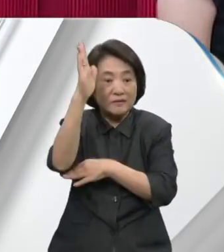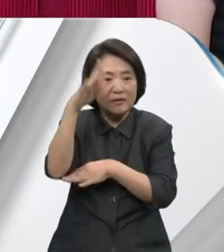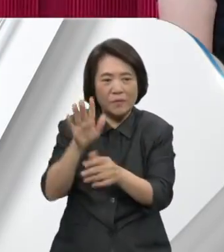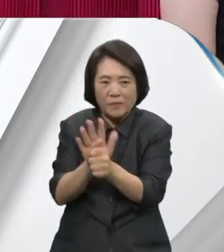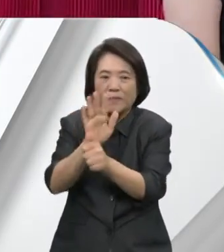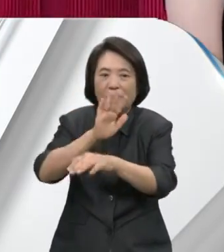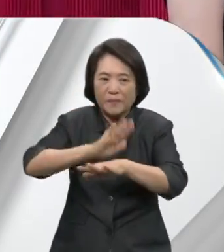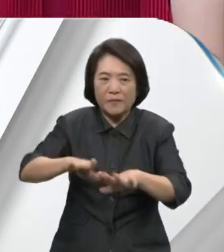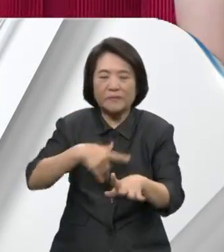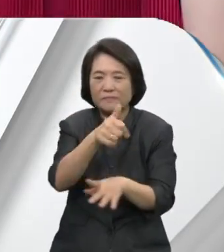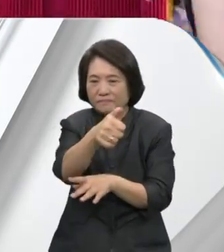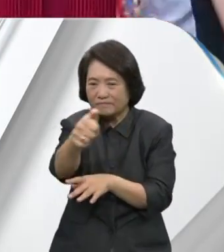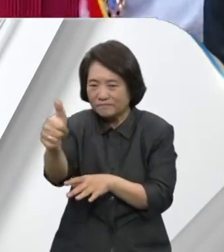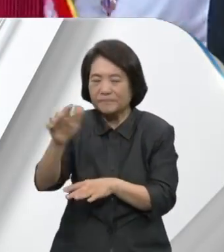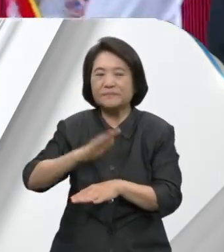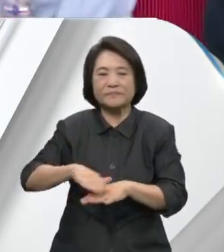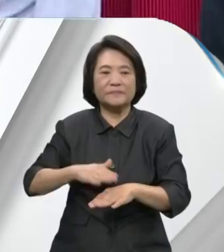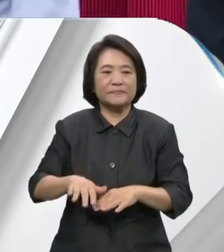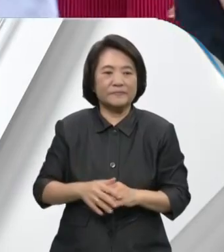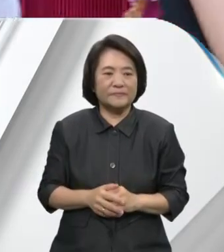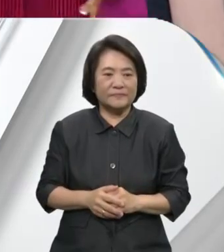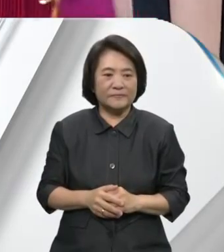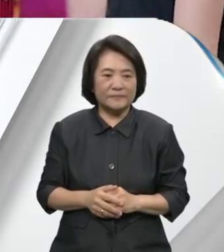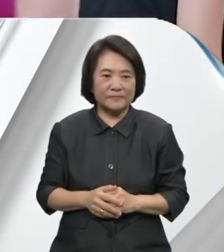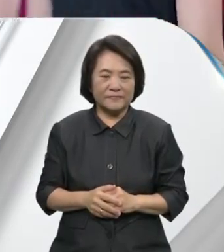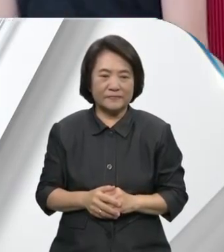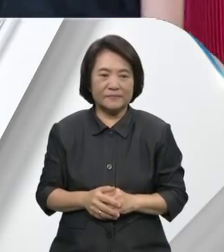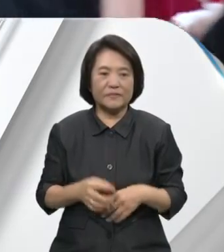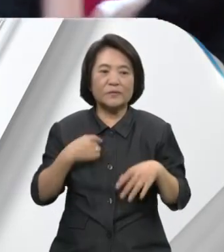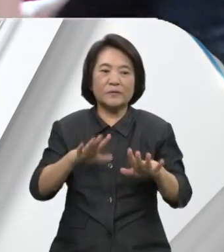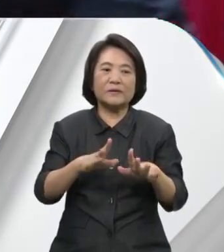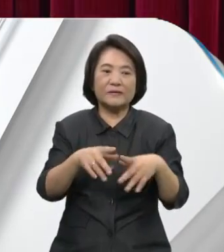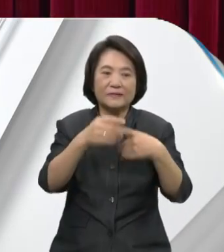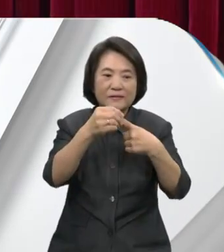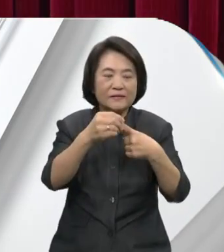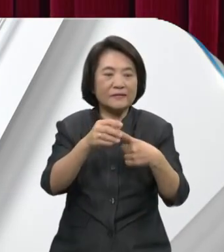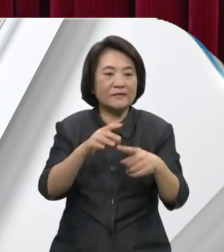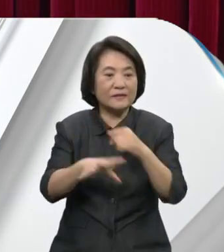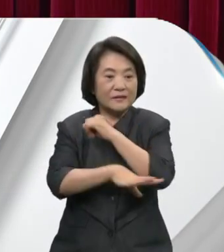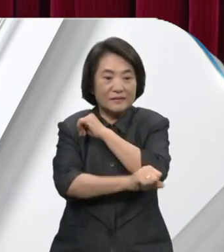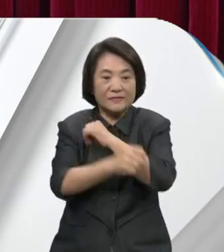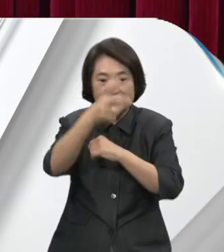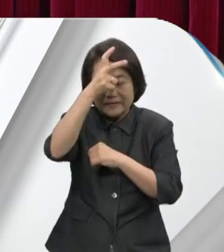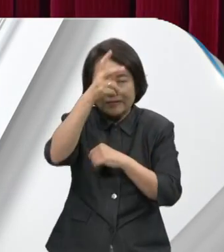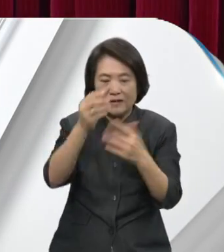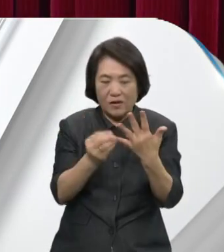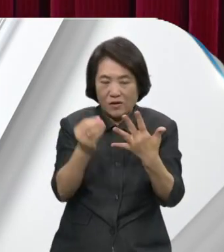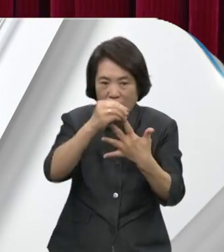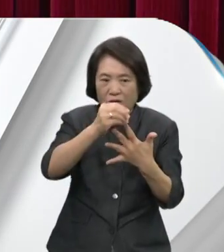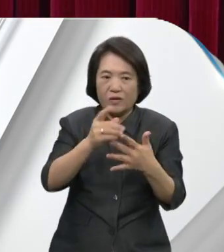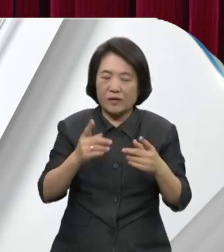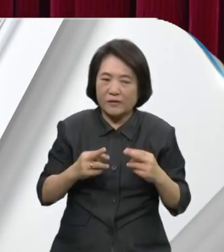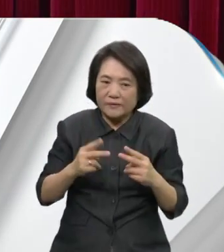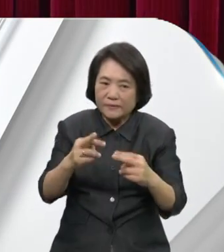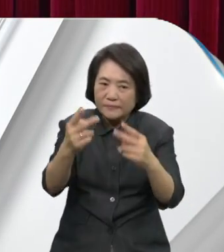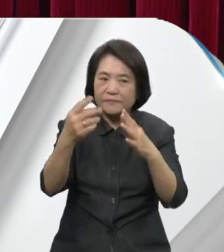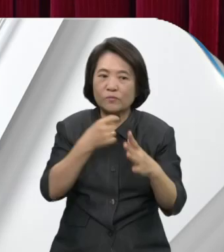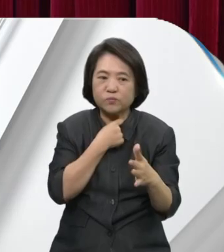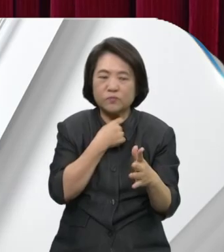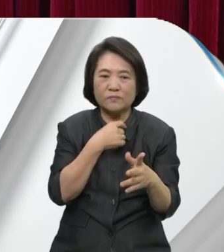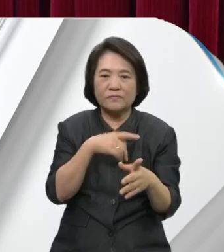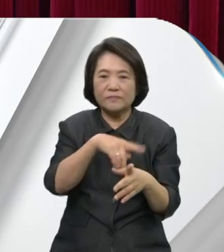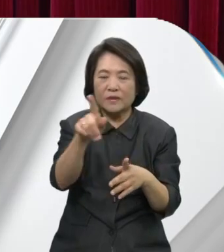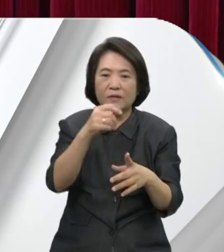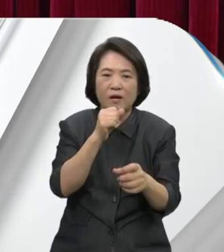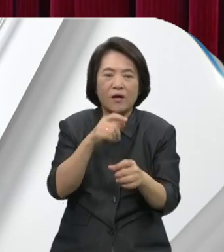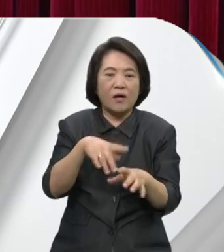持，来感谢安多安辛苦的警察。 我们要活化基层员警的升迁管道，辛苦破